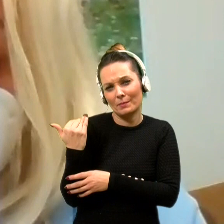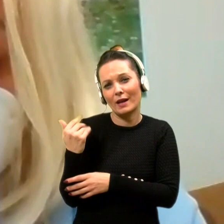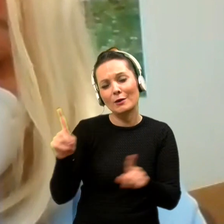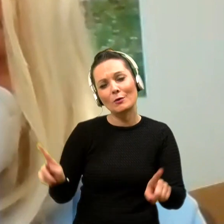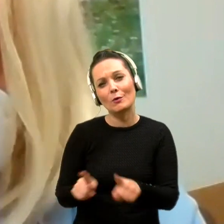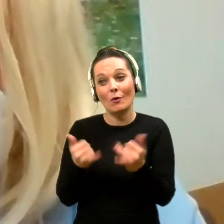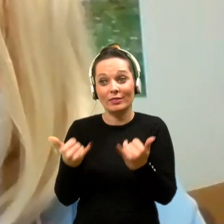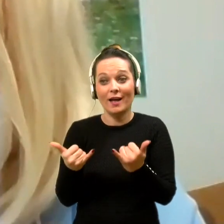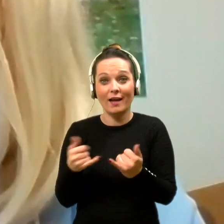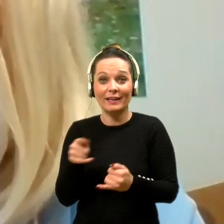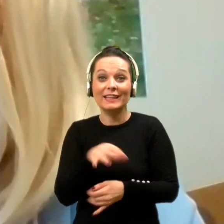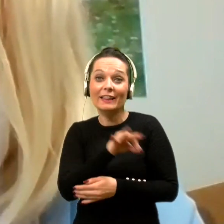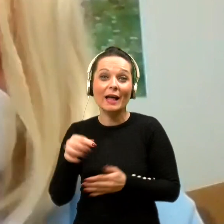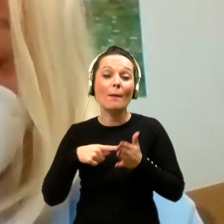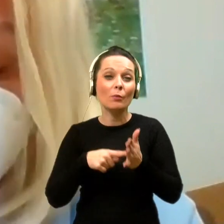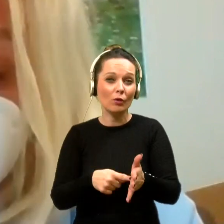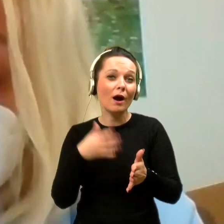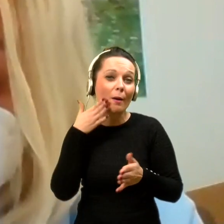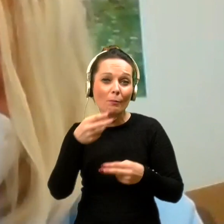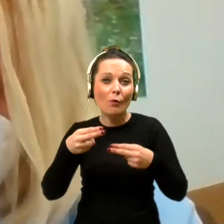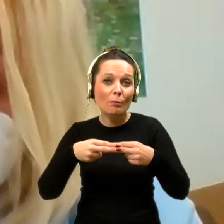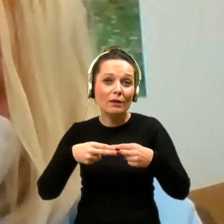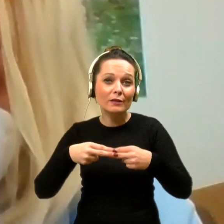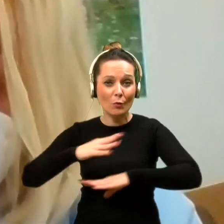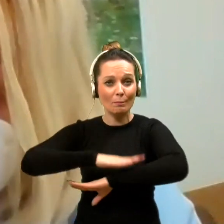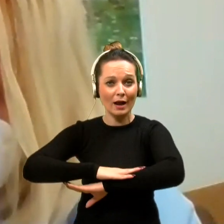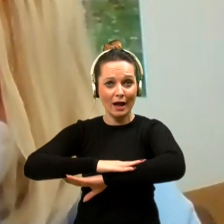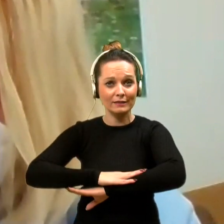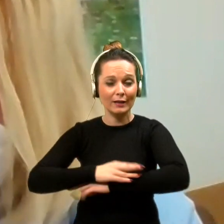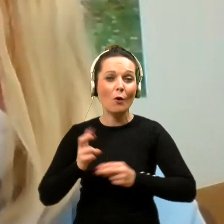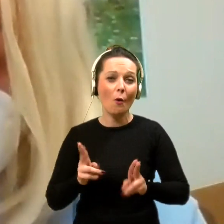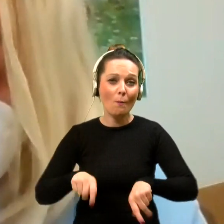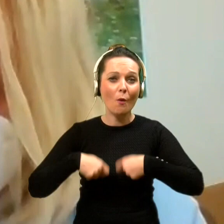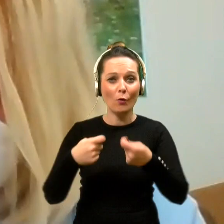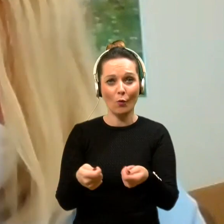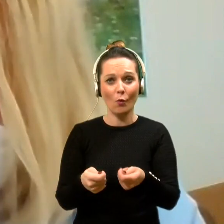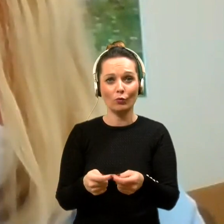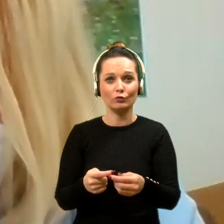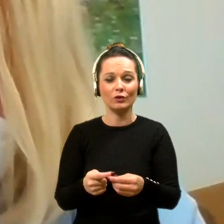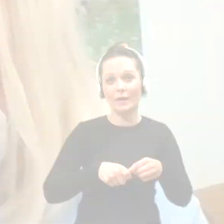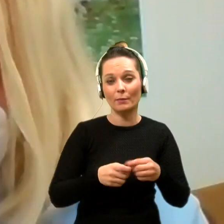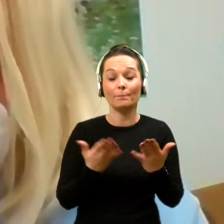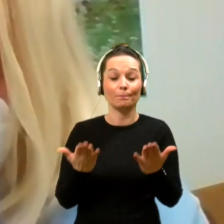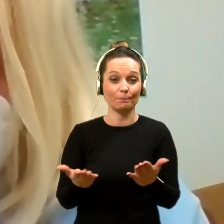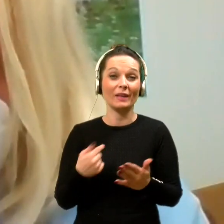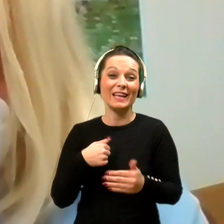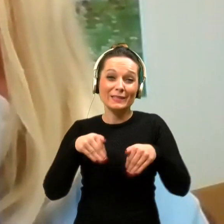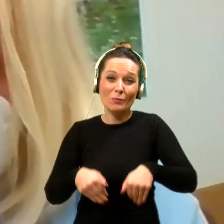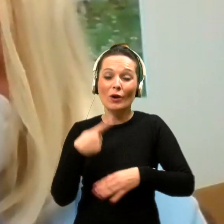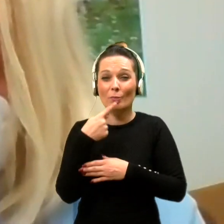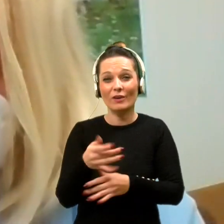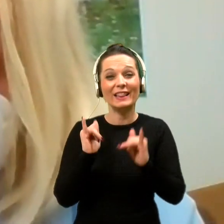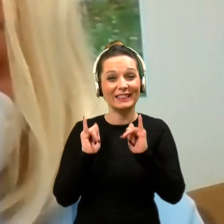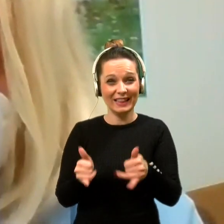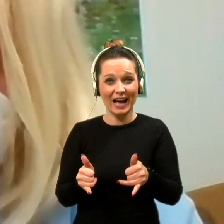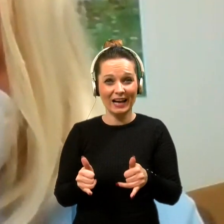nekako nam ti dnevi, ki se bodo zdaj bližali proti praznikom, omogočajo tudi vesele trenutke. Moram reči, da v bistvu